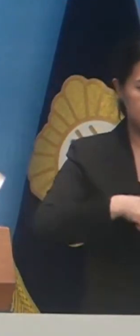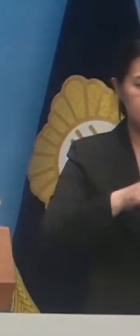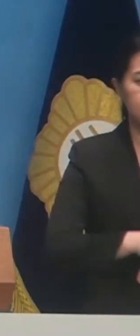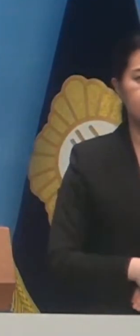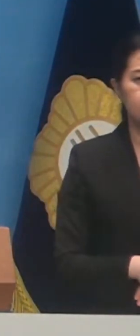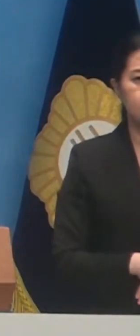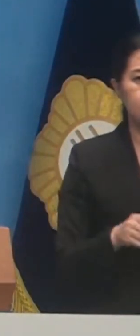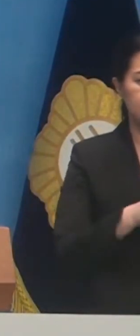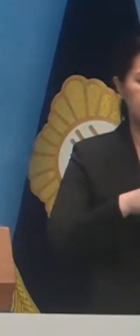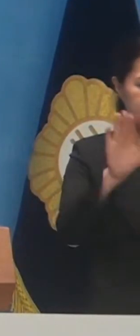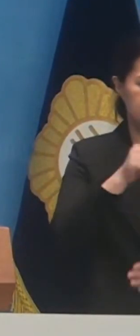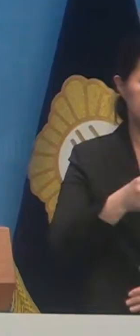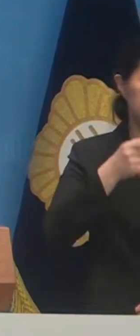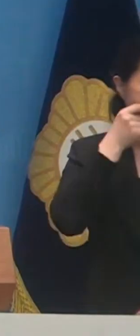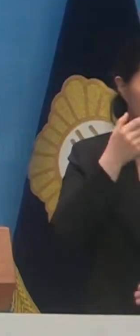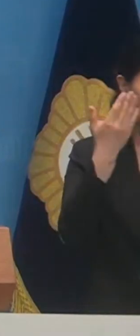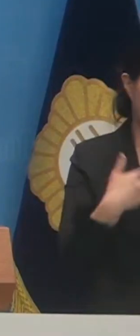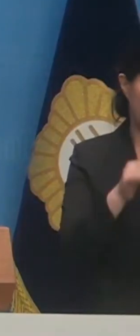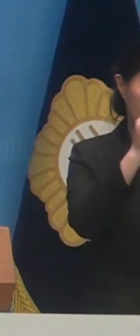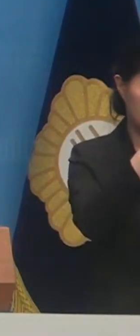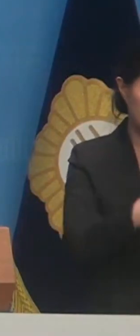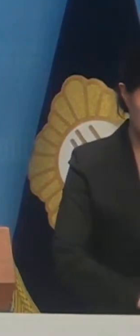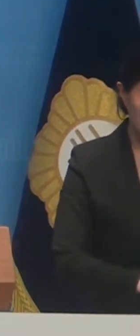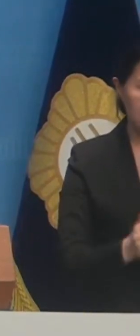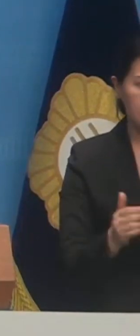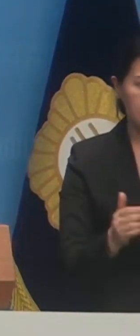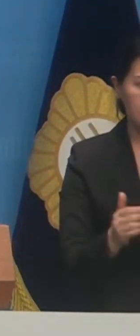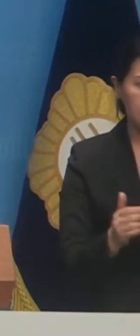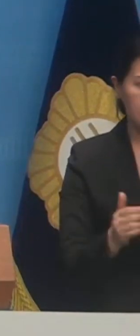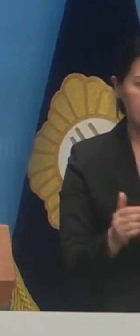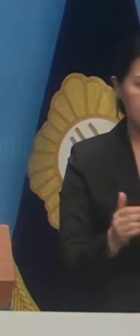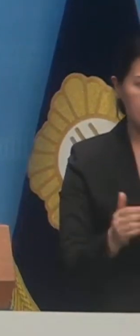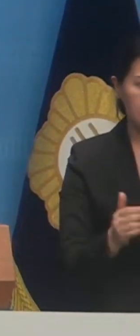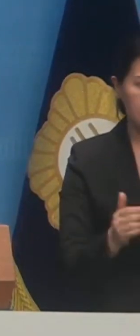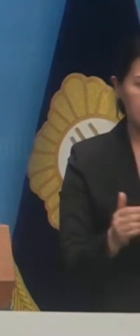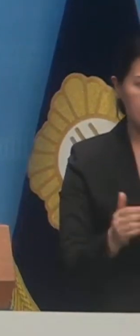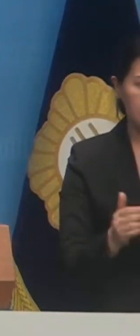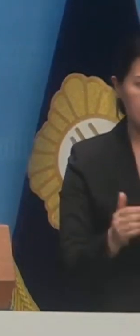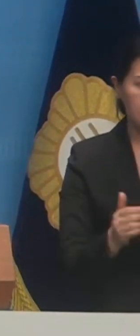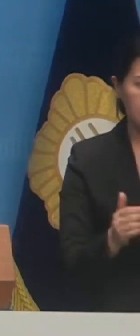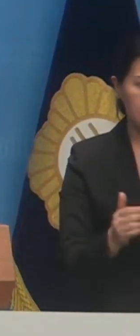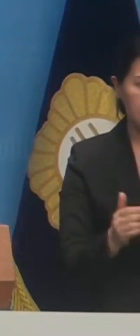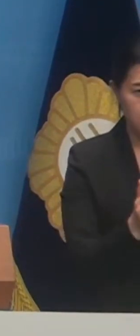못한 과거의 역사 때문에 미래를 이루지